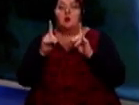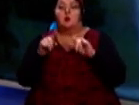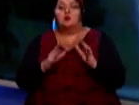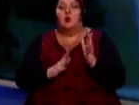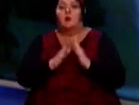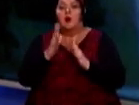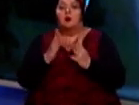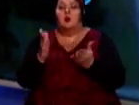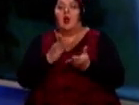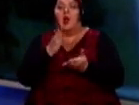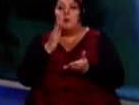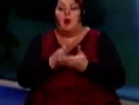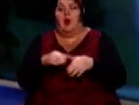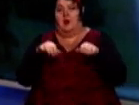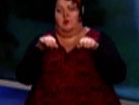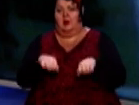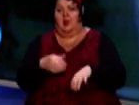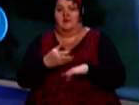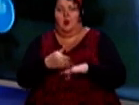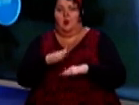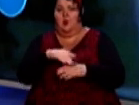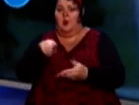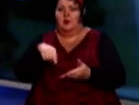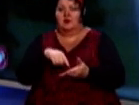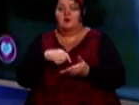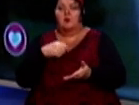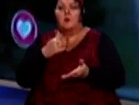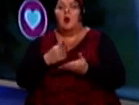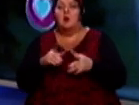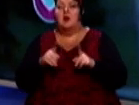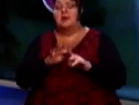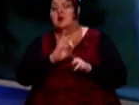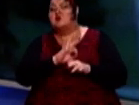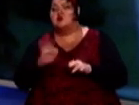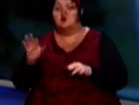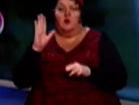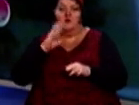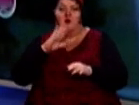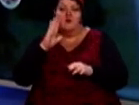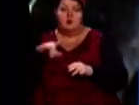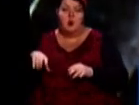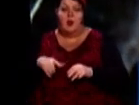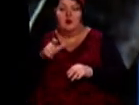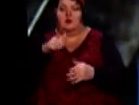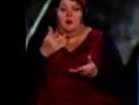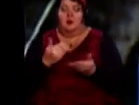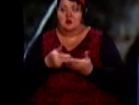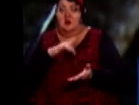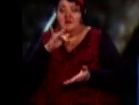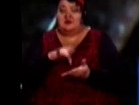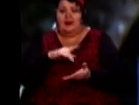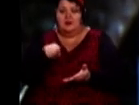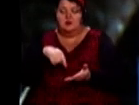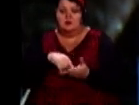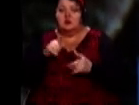який має право Полтава. Тому що ми маємо таку чудову водну артерію практично в центрі міста.